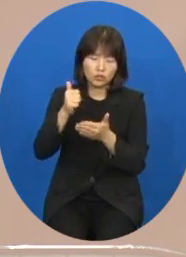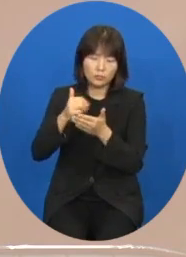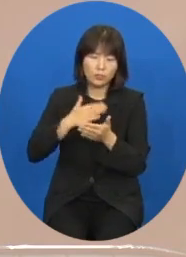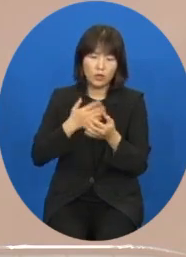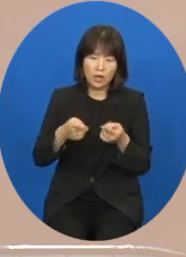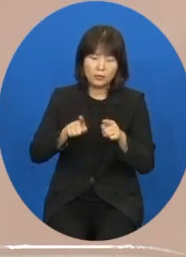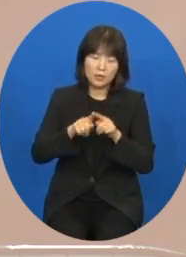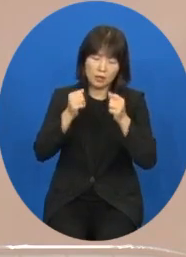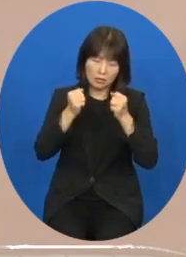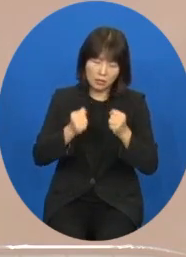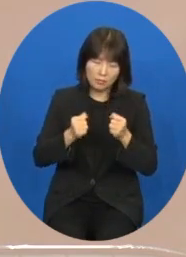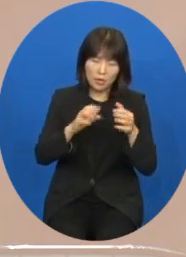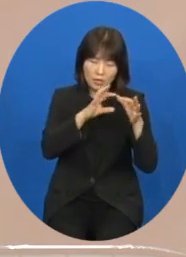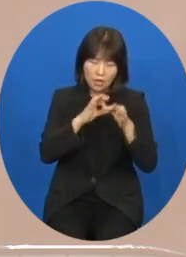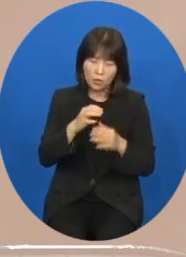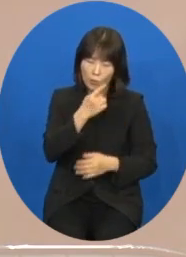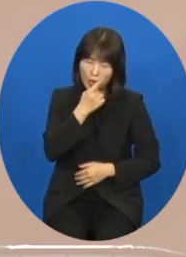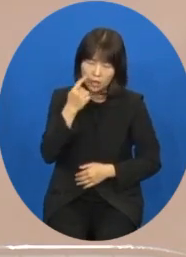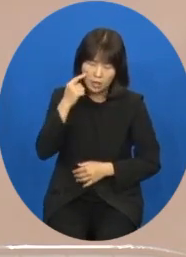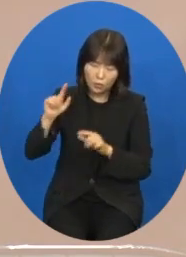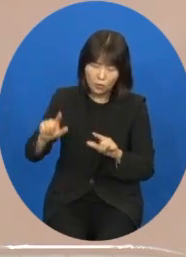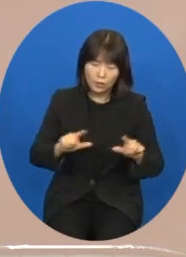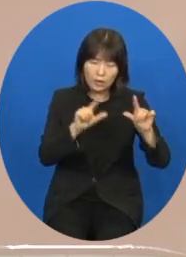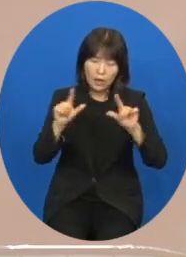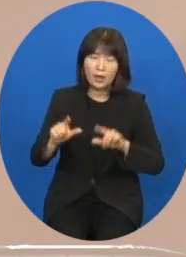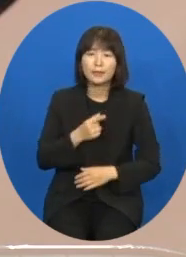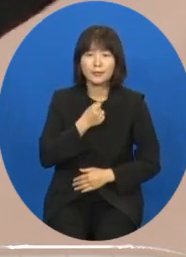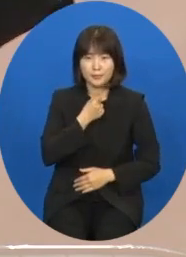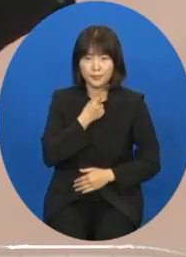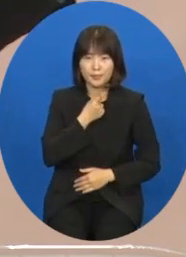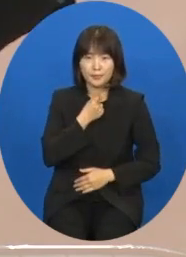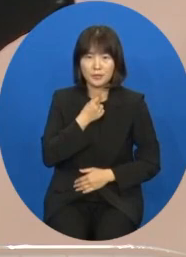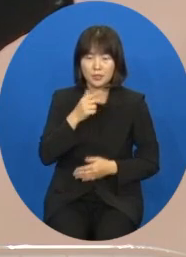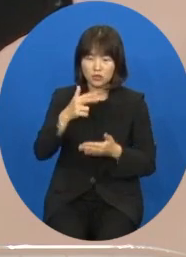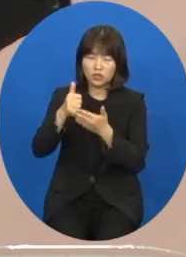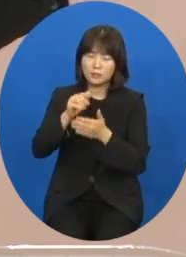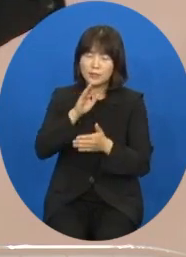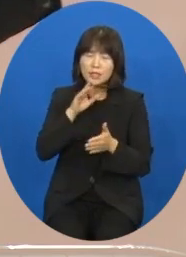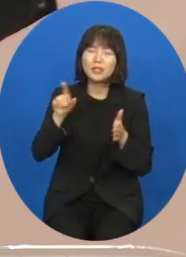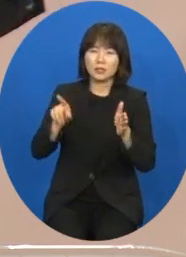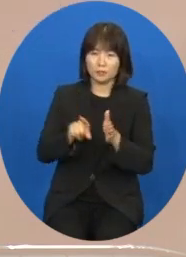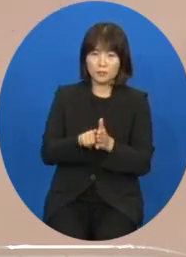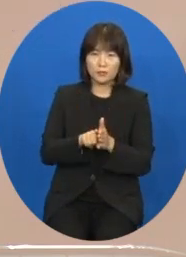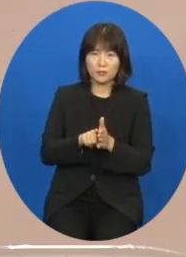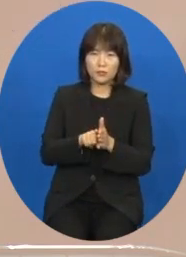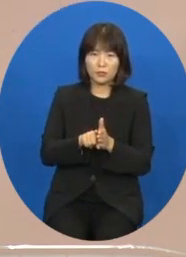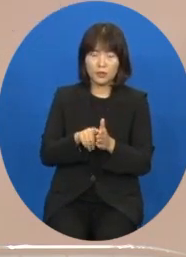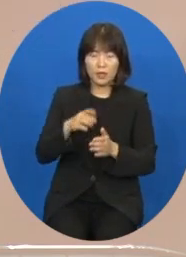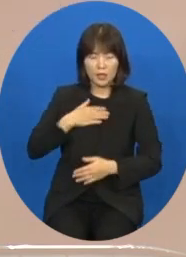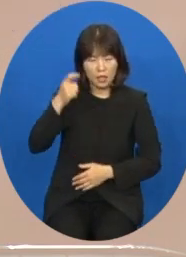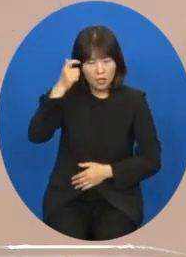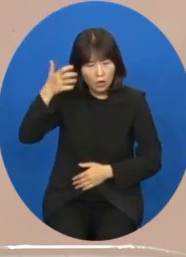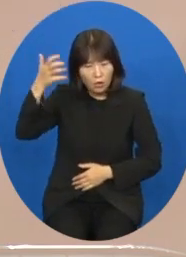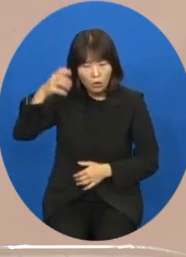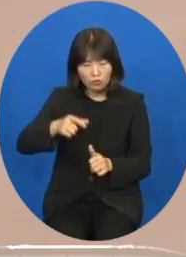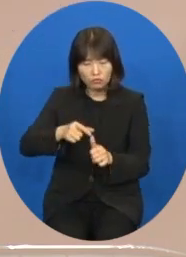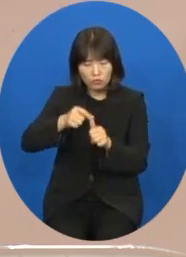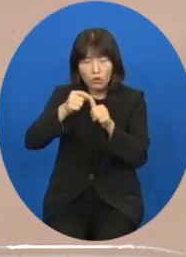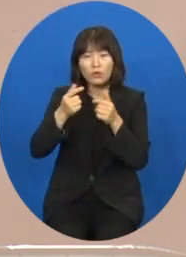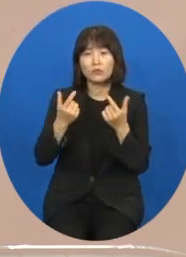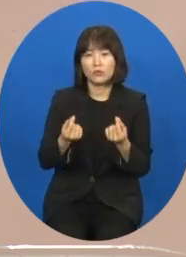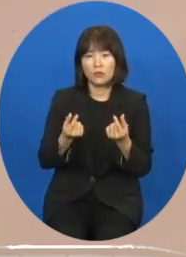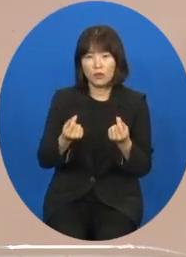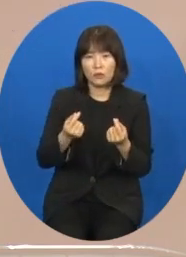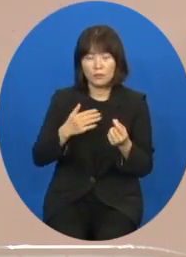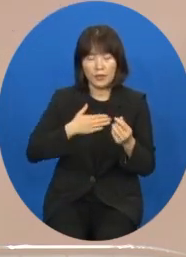계신 것만 계속 확인하고 살겠습니다. 주님을 진짜 믿습니다. 내 영혼을 구원하신 것처럼